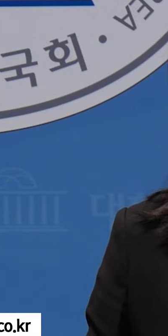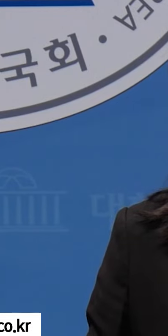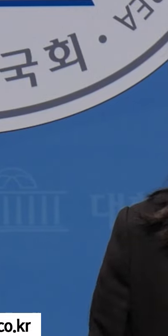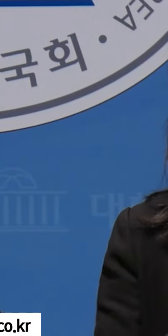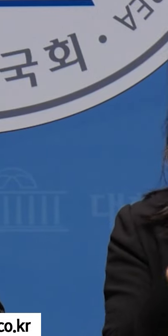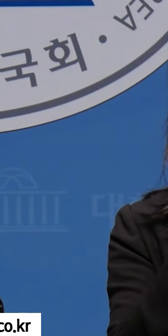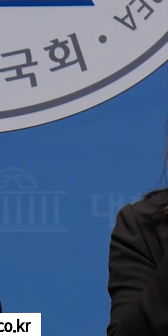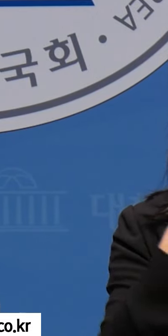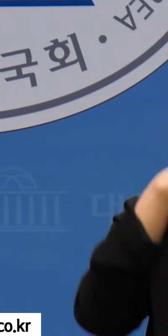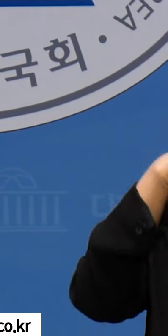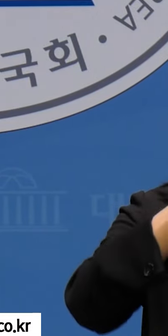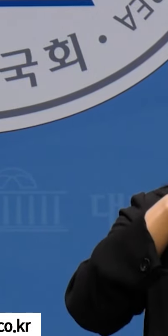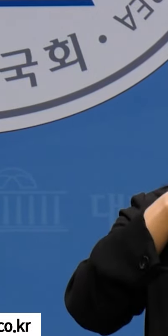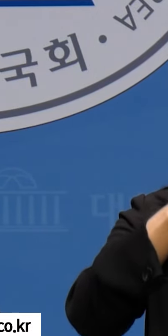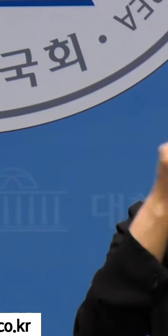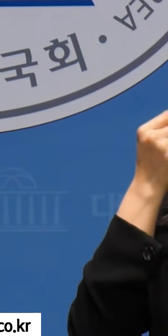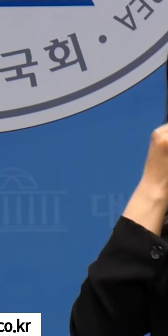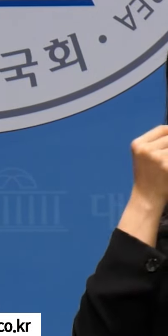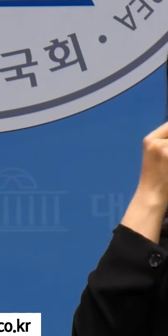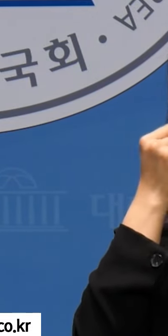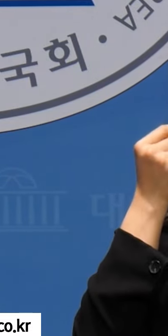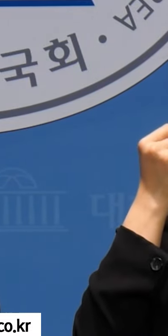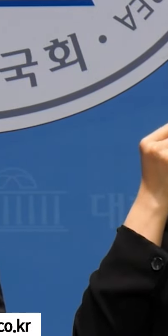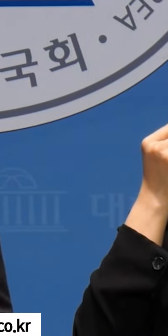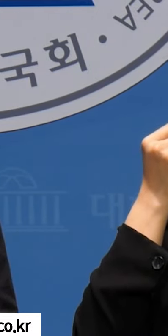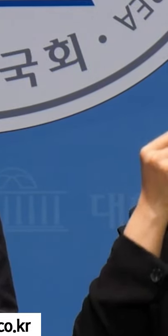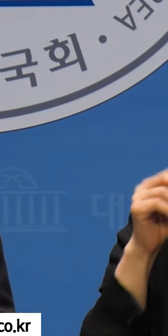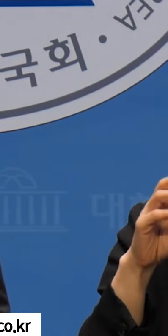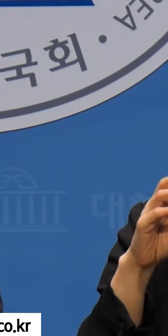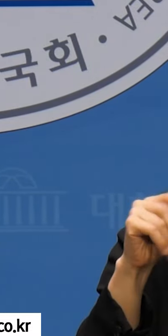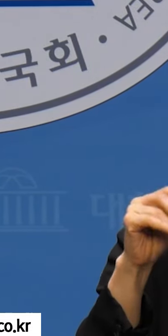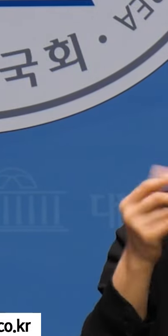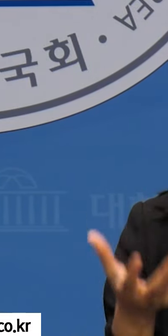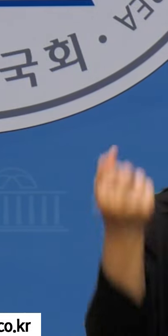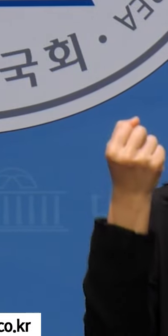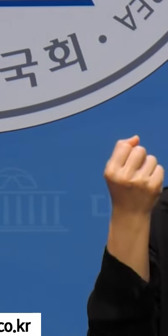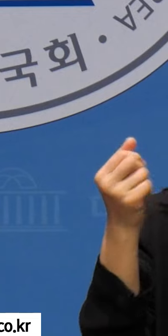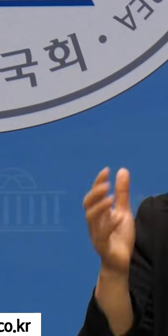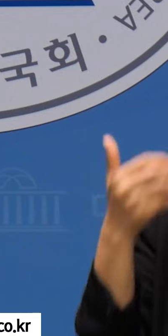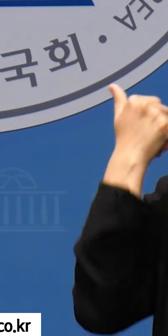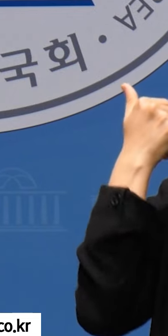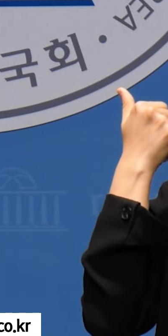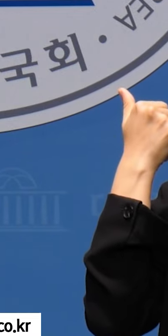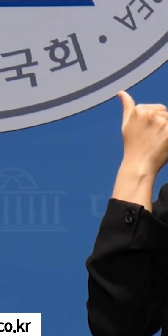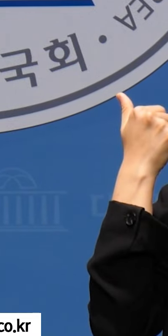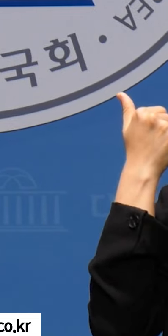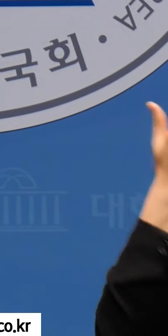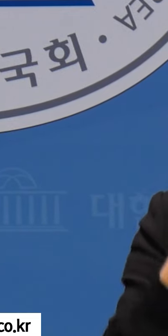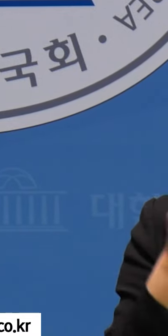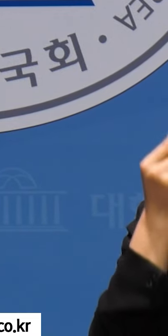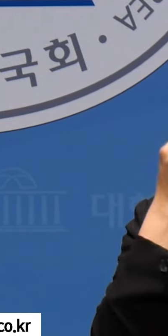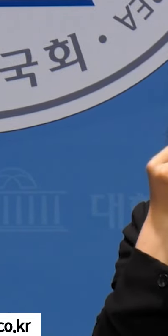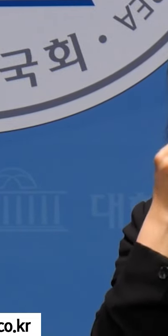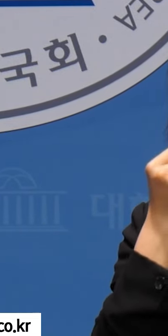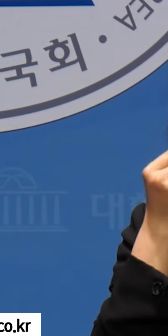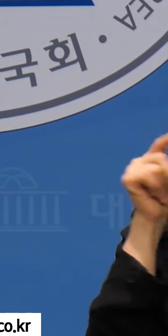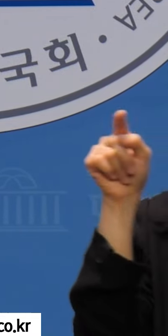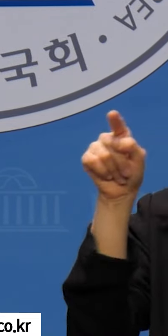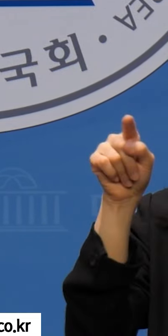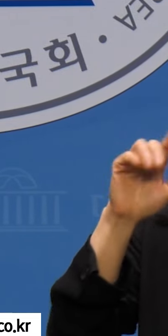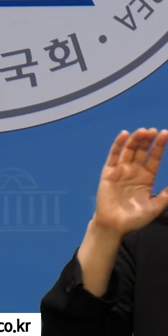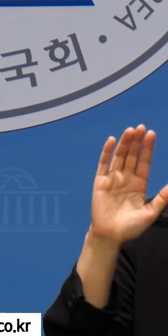서울 한복판에서 벌어진 일본의 영토 도발. 서울 도심 한복판에서 일본의 영토